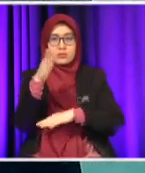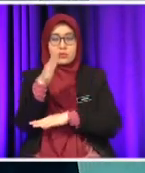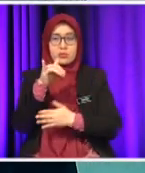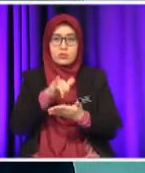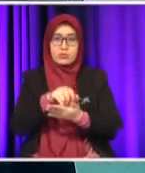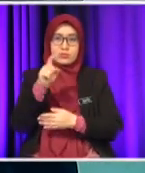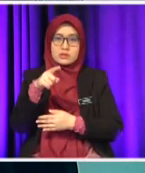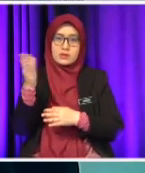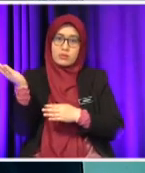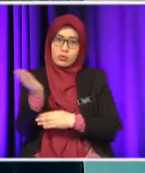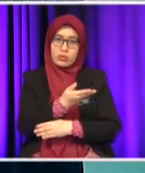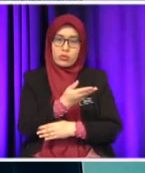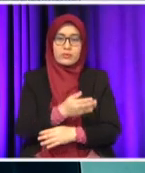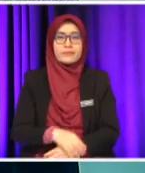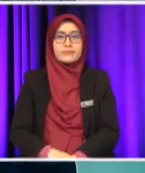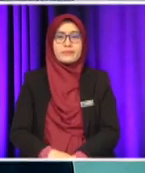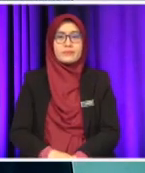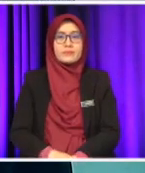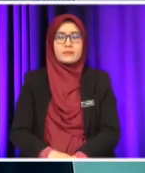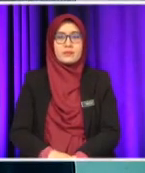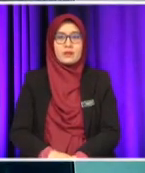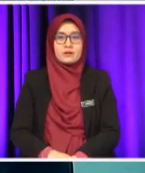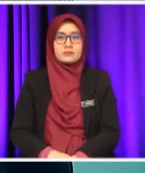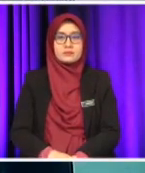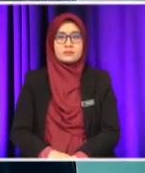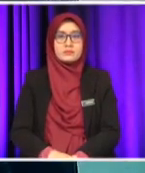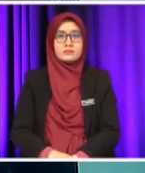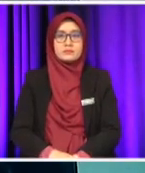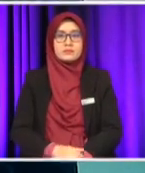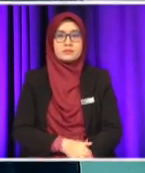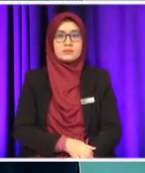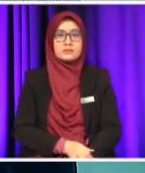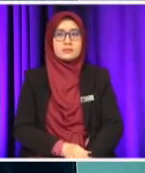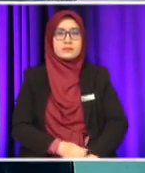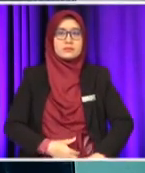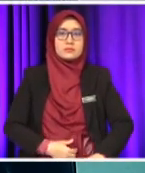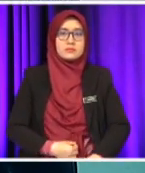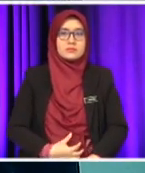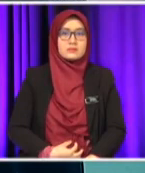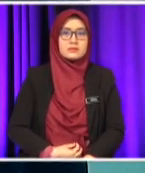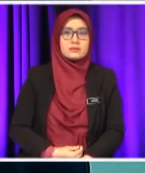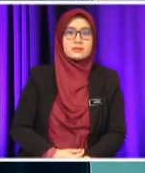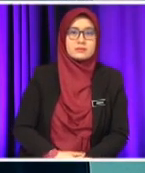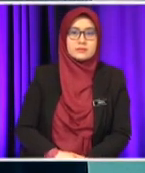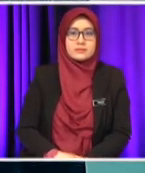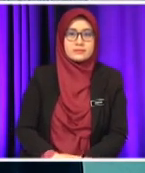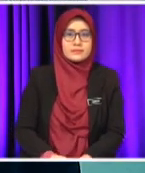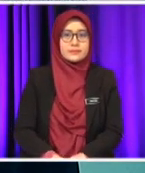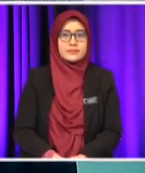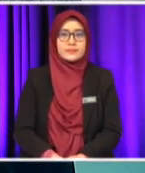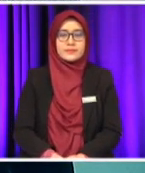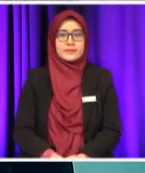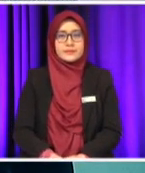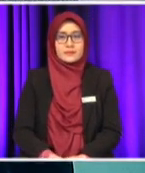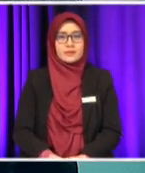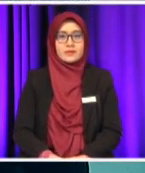karbondioksida yang didapat sama untuk Mungkin ada yang tak terurus kemudian ada